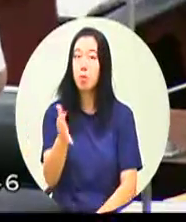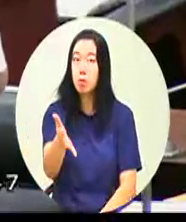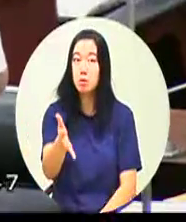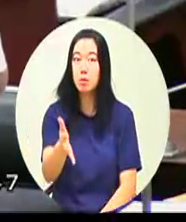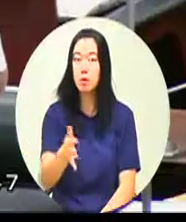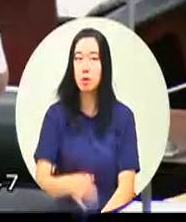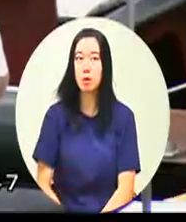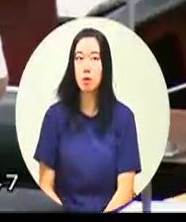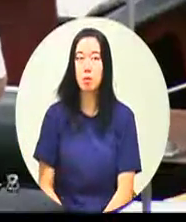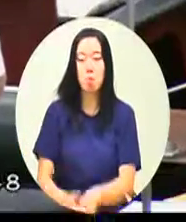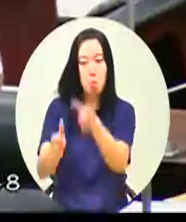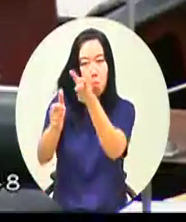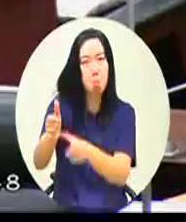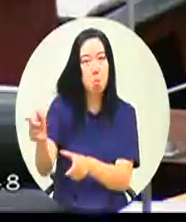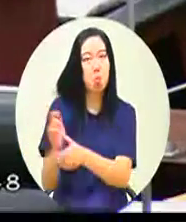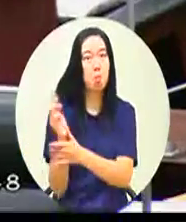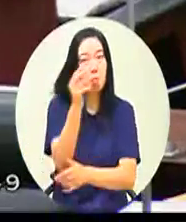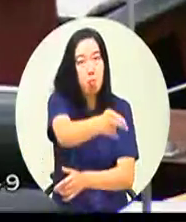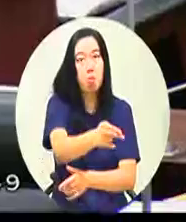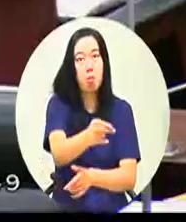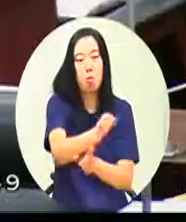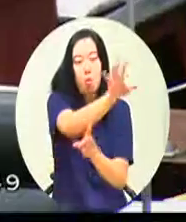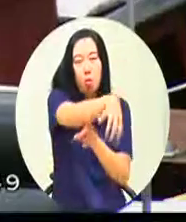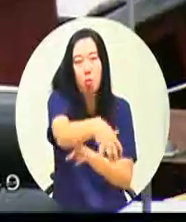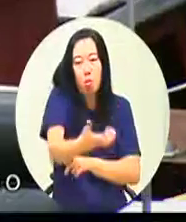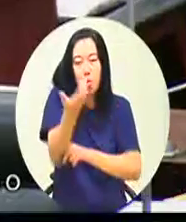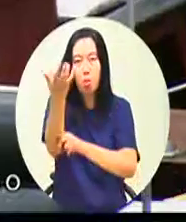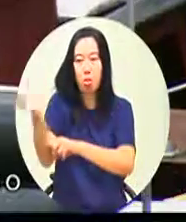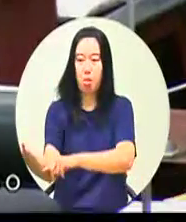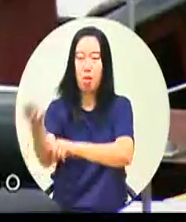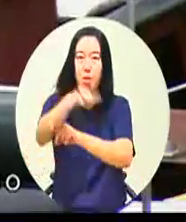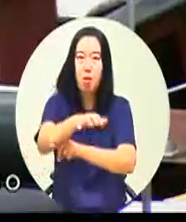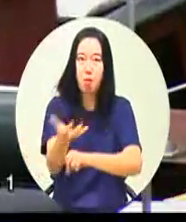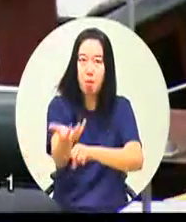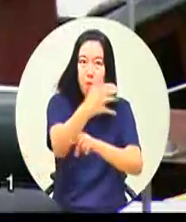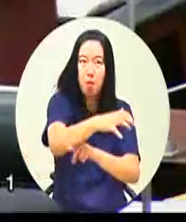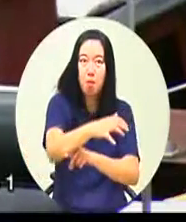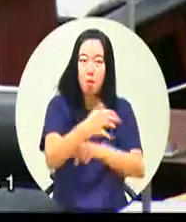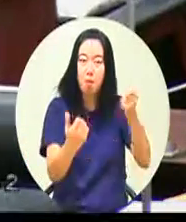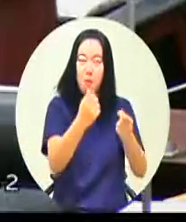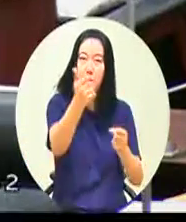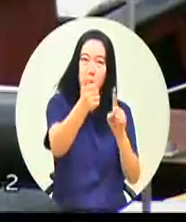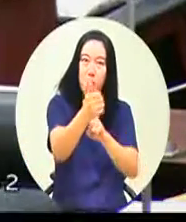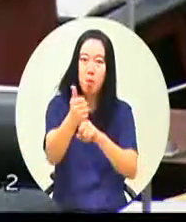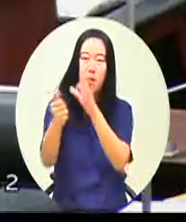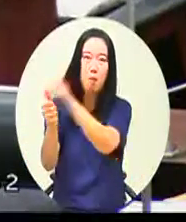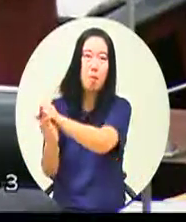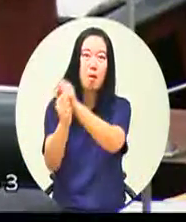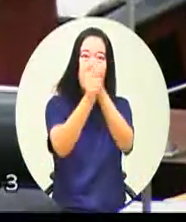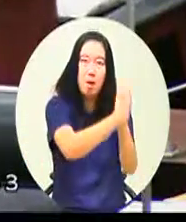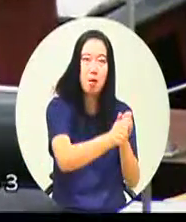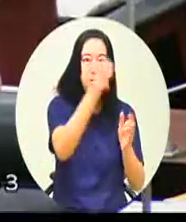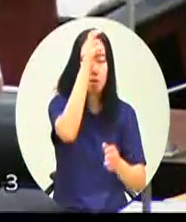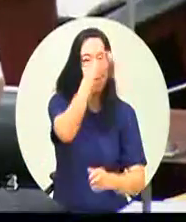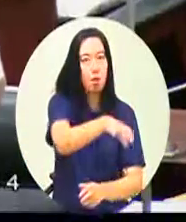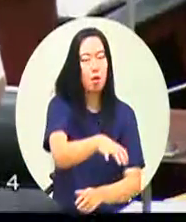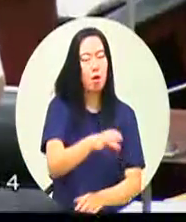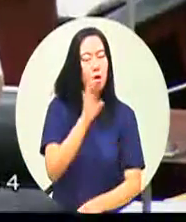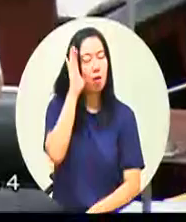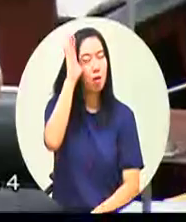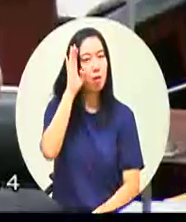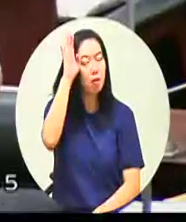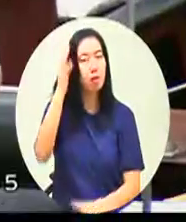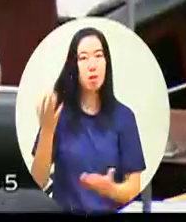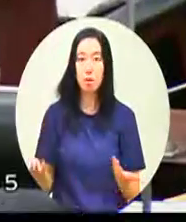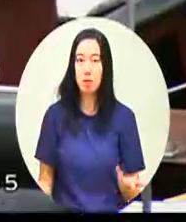为什么伊指派去苏俊，搁要互掠去啦？吼，我讲甲这个法庭大人，你哪甲解释一下？为什